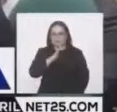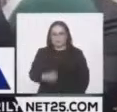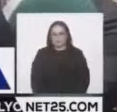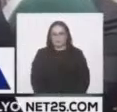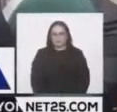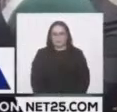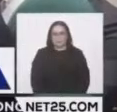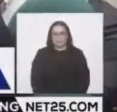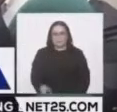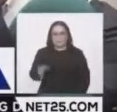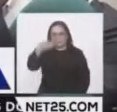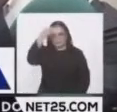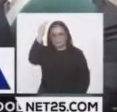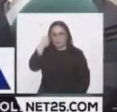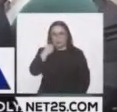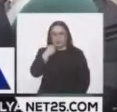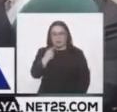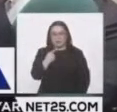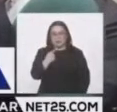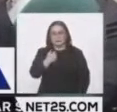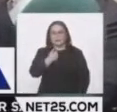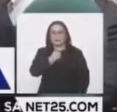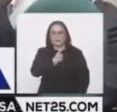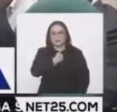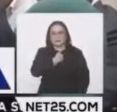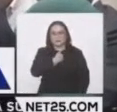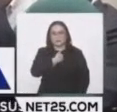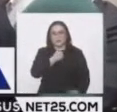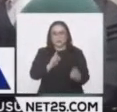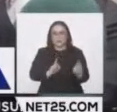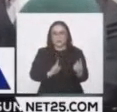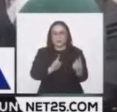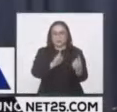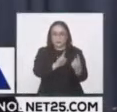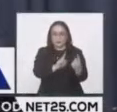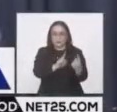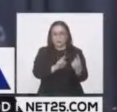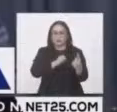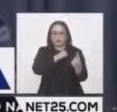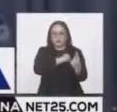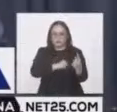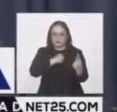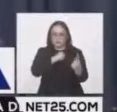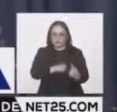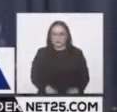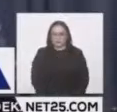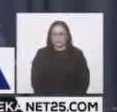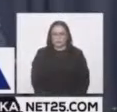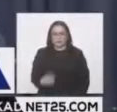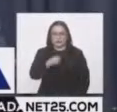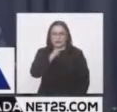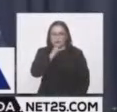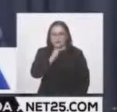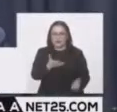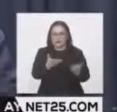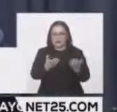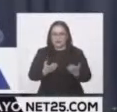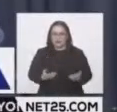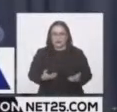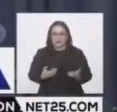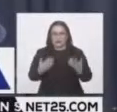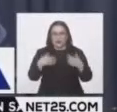sabi ni Dela Rosa siya ang personal na lumapit at Nagsorry Kay Tulfo Aya awong awong